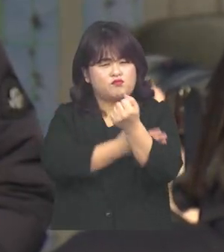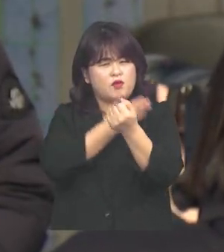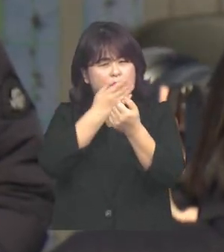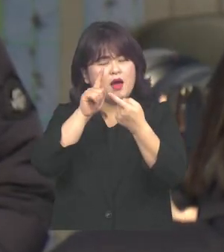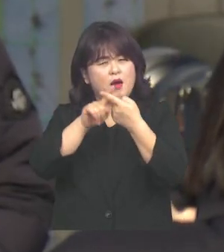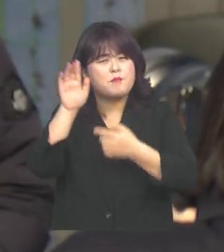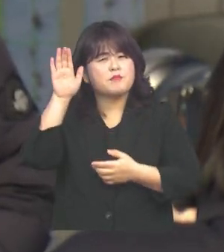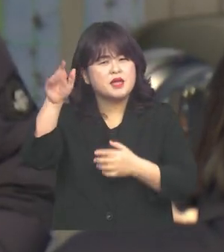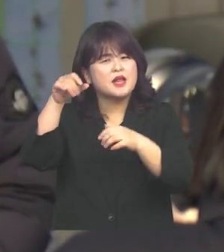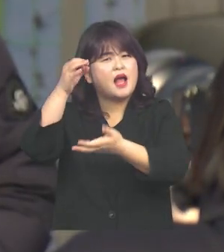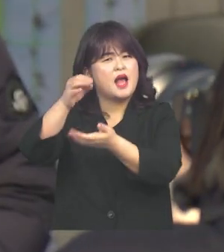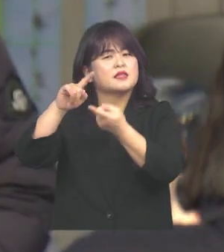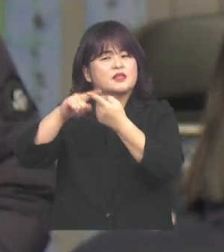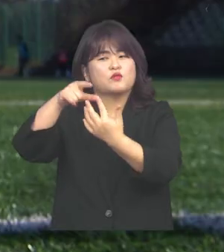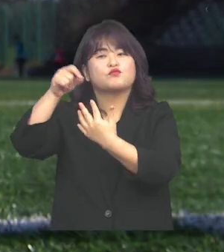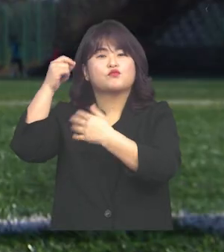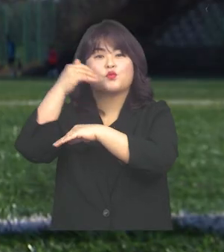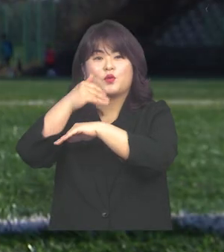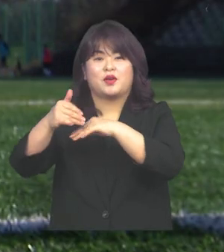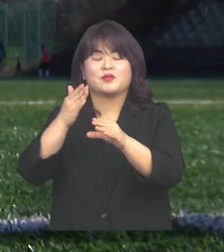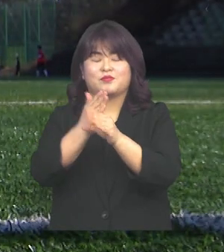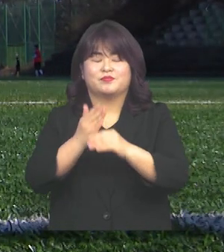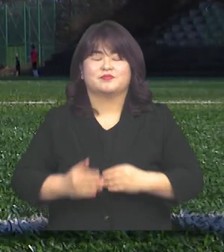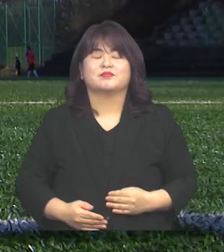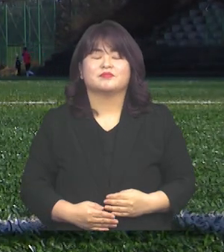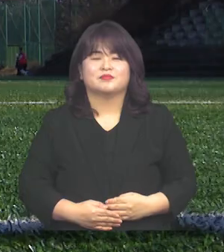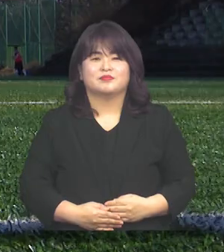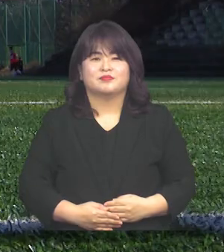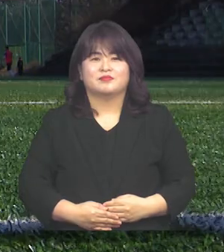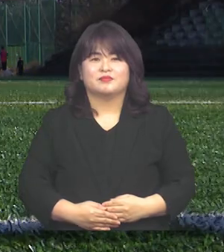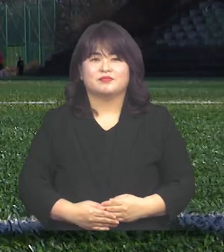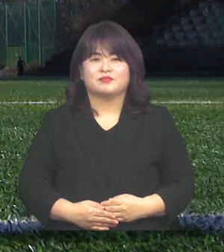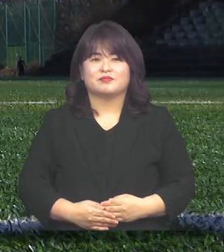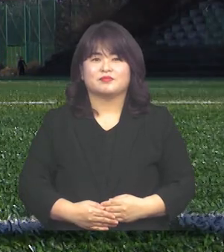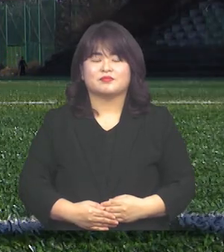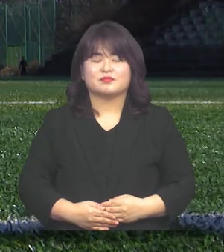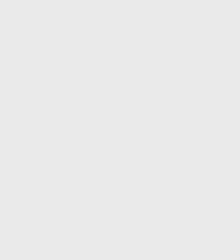정신 등 미래 가치를 중심으로 선발한다는 계획입니다.